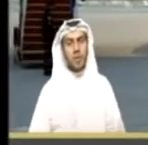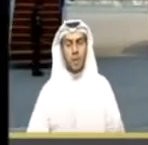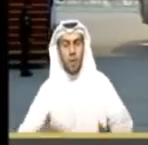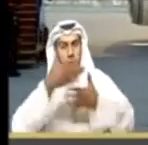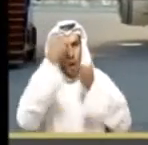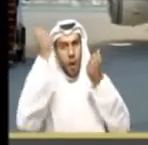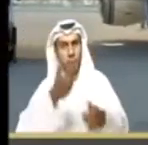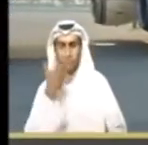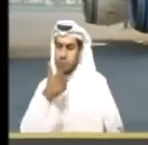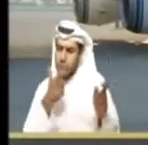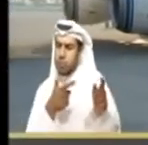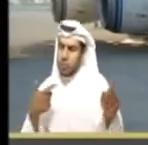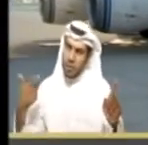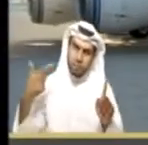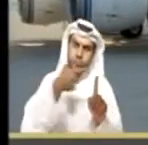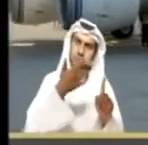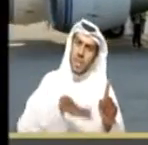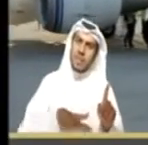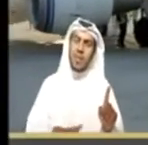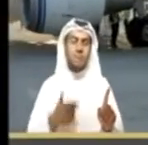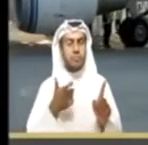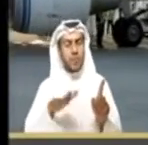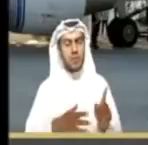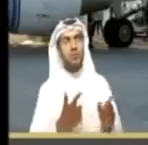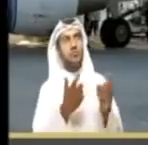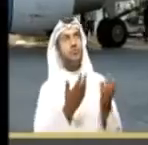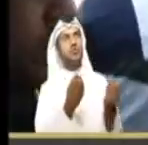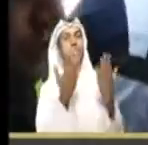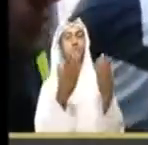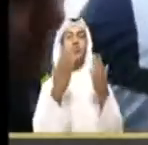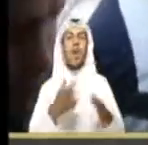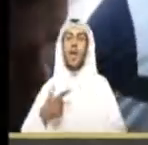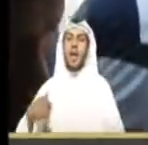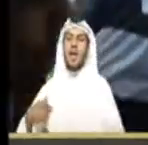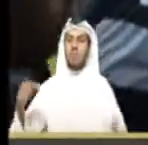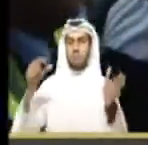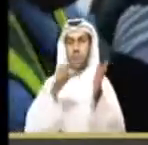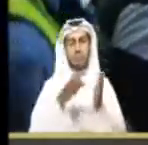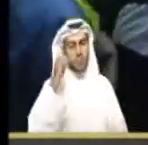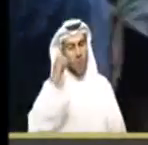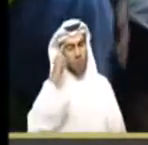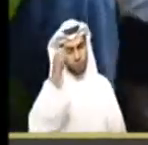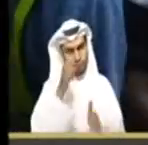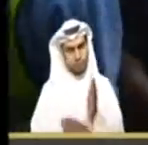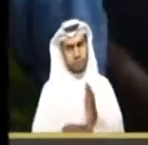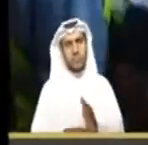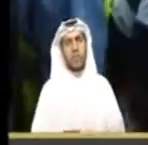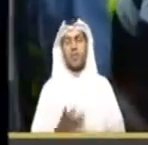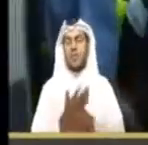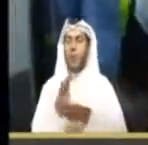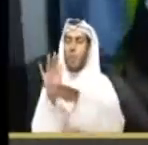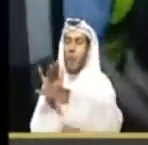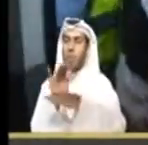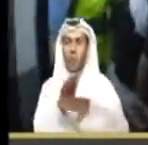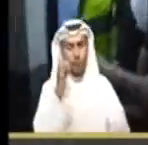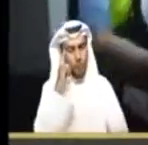والرصاصة الغادر حتى أسقطهما شهيدين بإذن الله، ليبقى اسميهما علما في سماء الدعوة ومجدا يسطر الدين